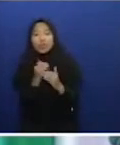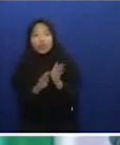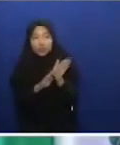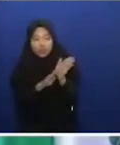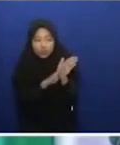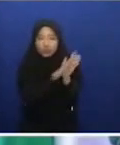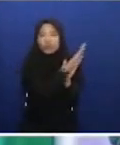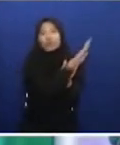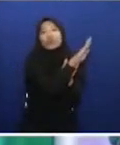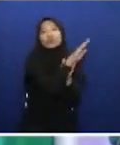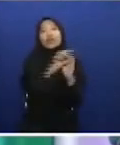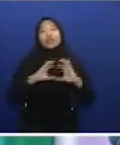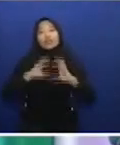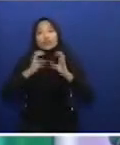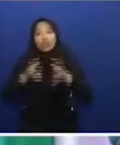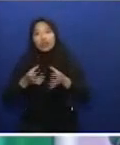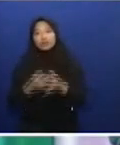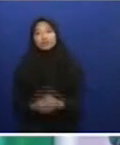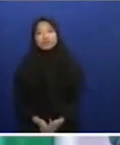dunia.